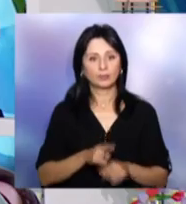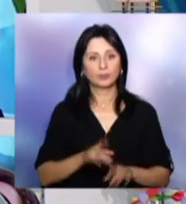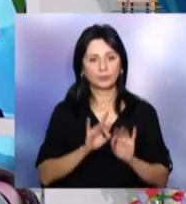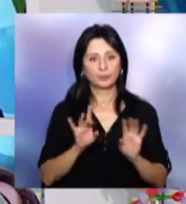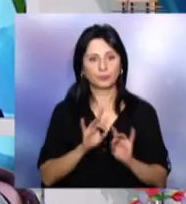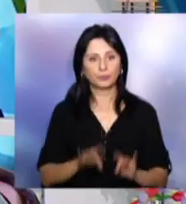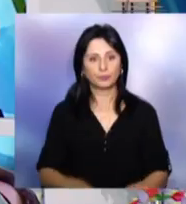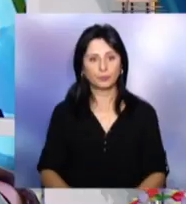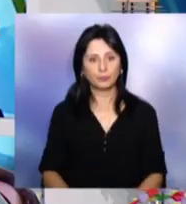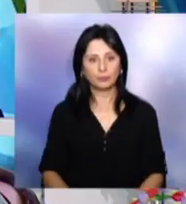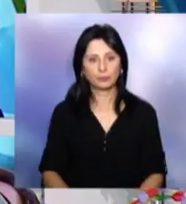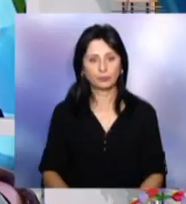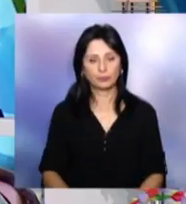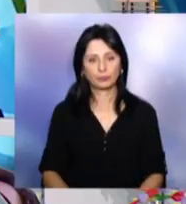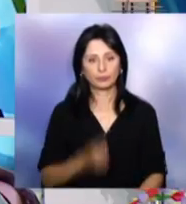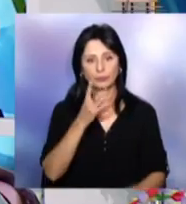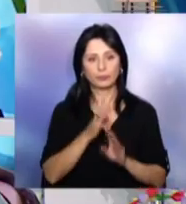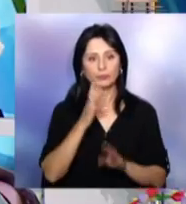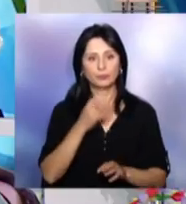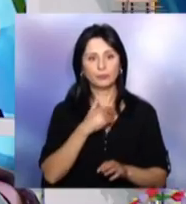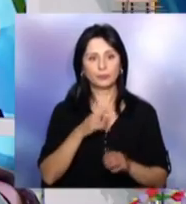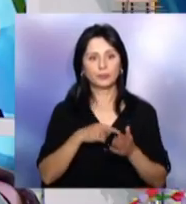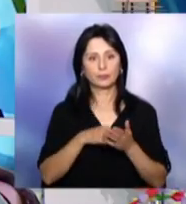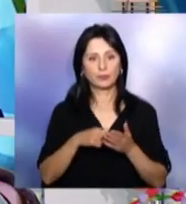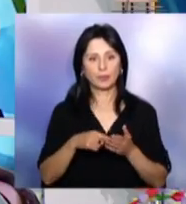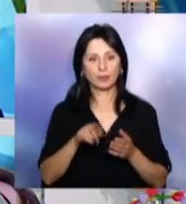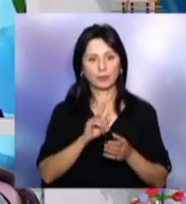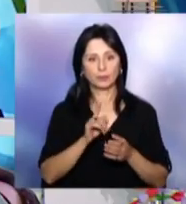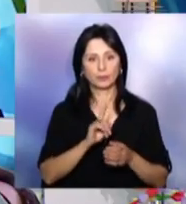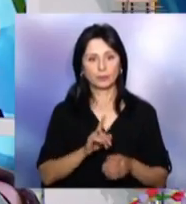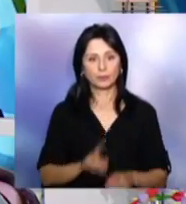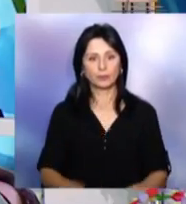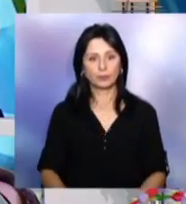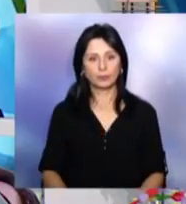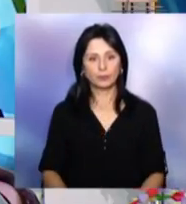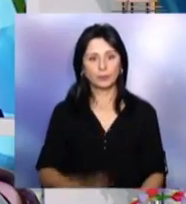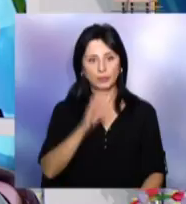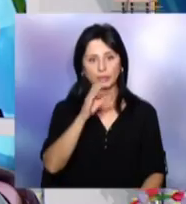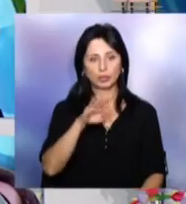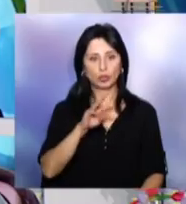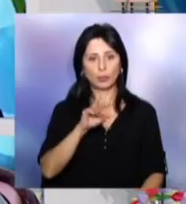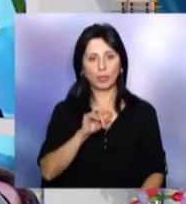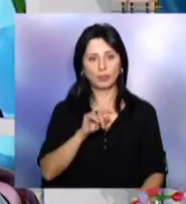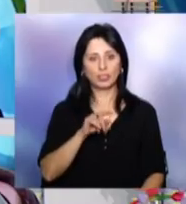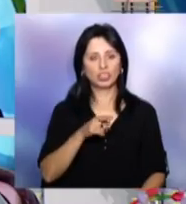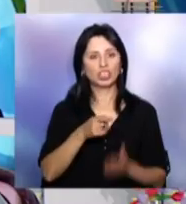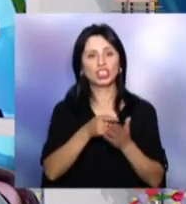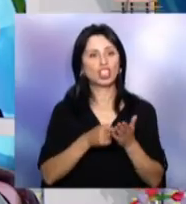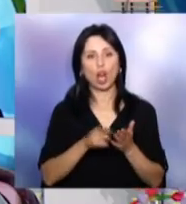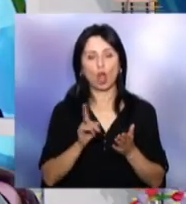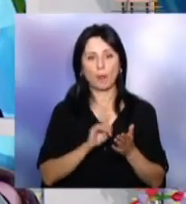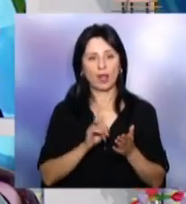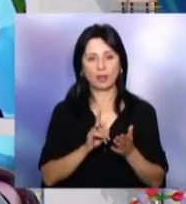აფიქსენ. აჰა. პირველ რიგში მინდა აღნიშნო, რომ სტომა არ არის ჭრილობა.